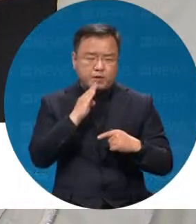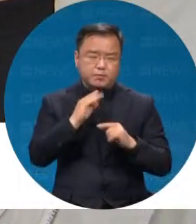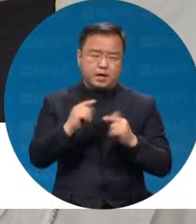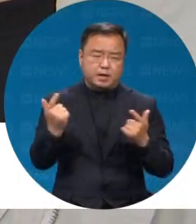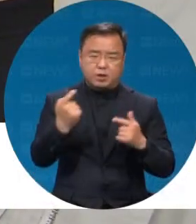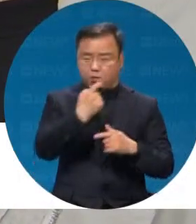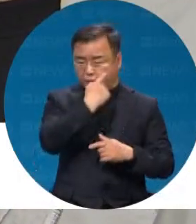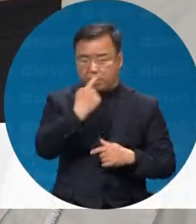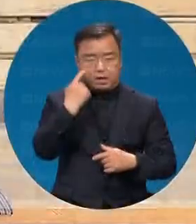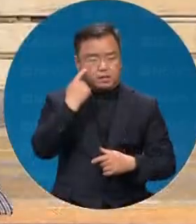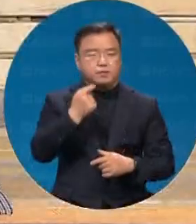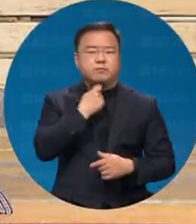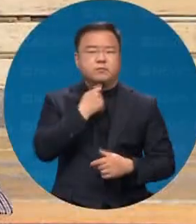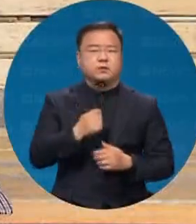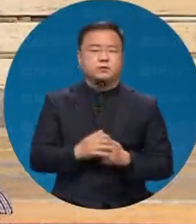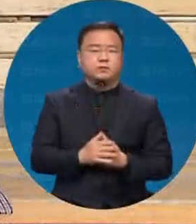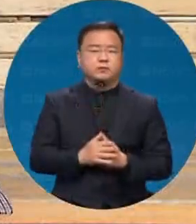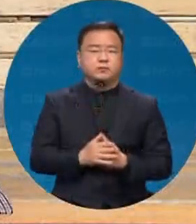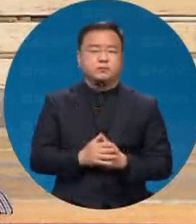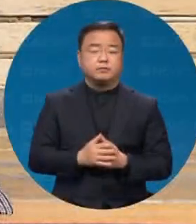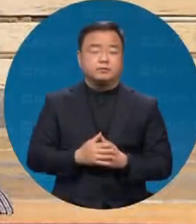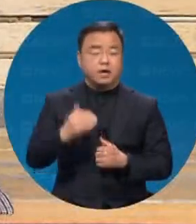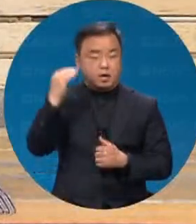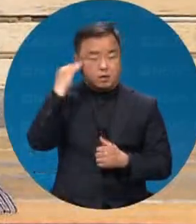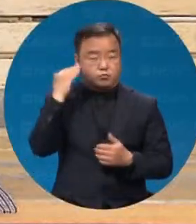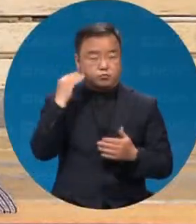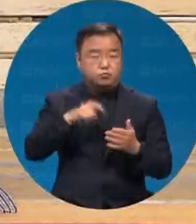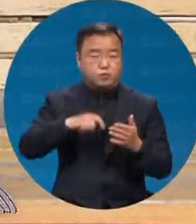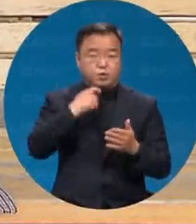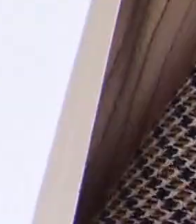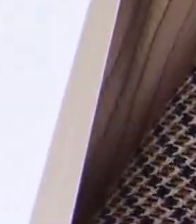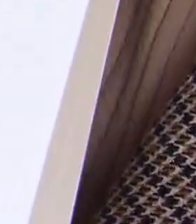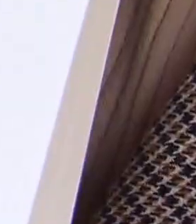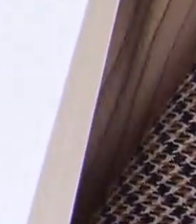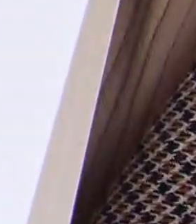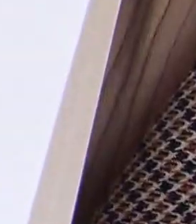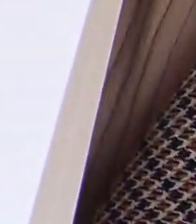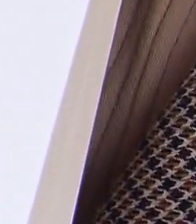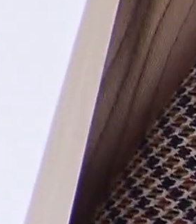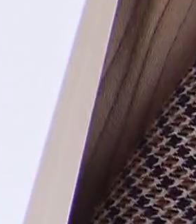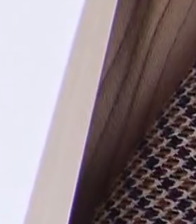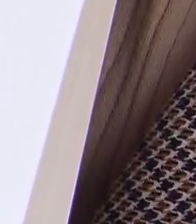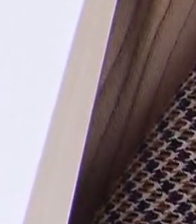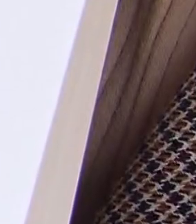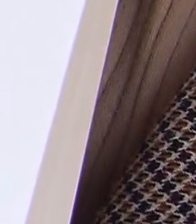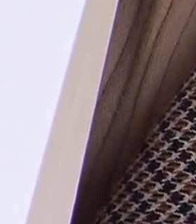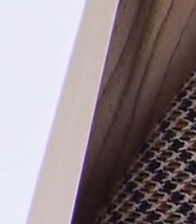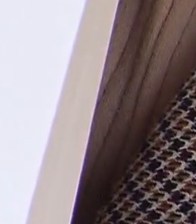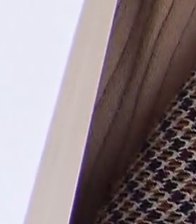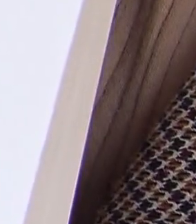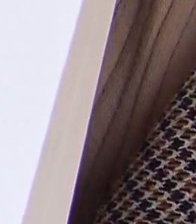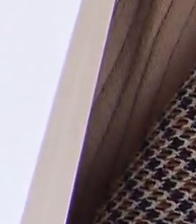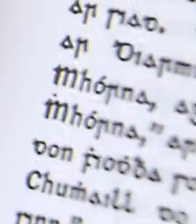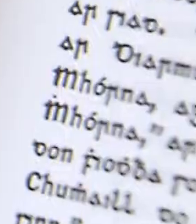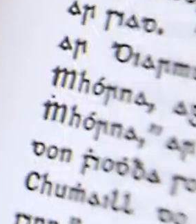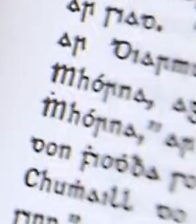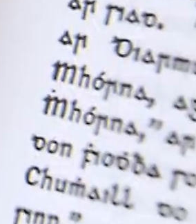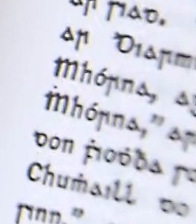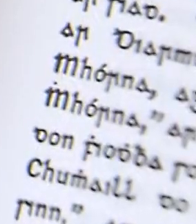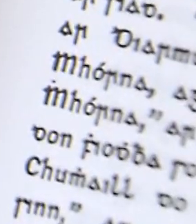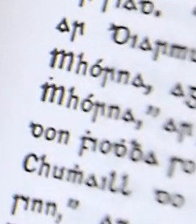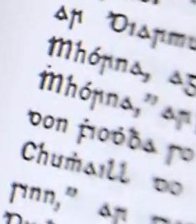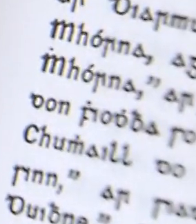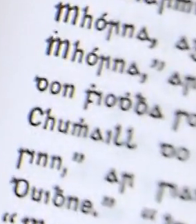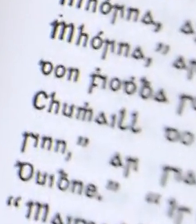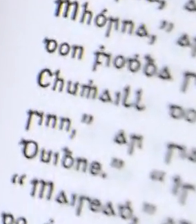확인하고 싶어서 국내에서 원하던 책을 찾지 못해 원서 까지 구애 보던 10대 게임 팬 아연 씨도 책